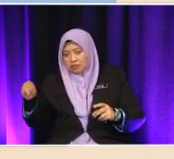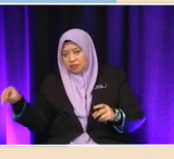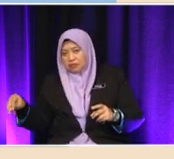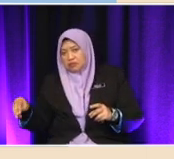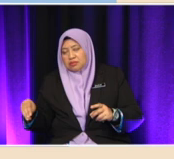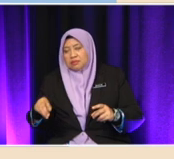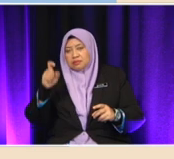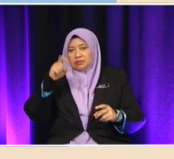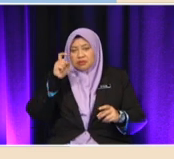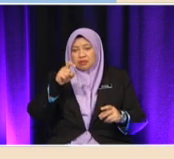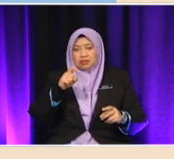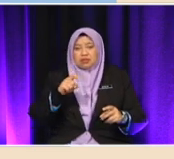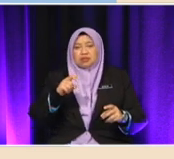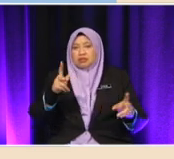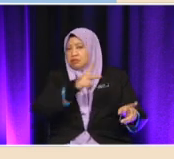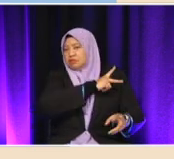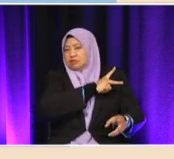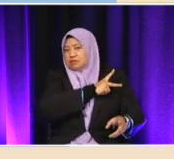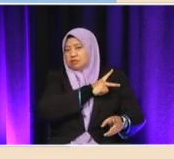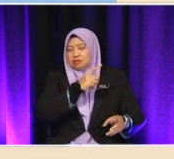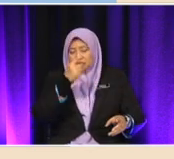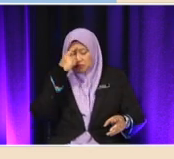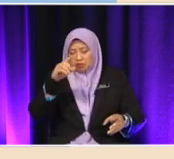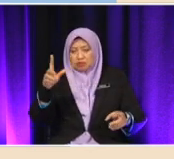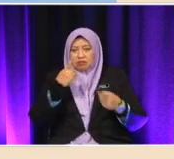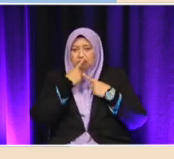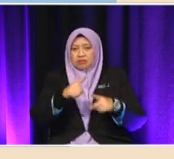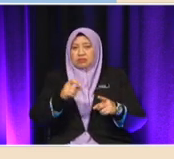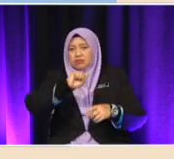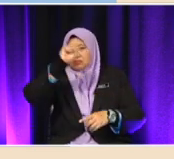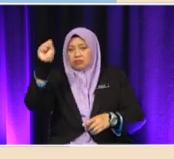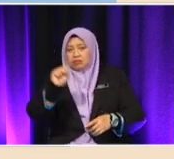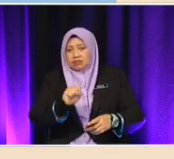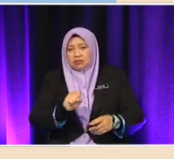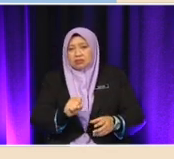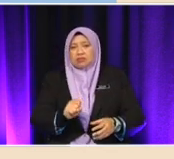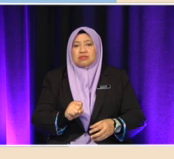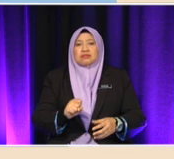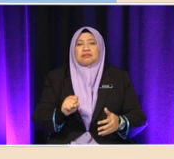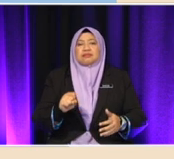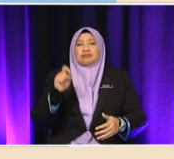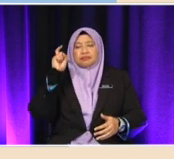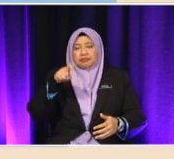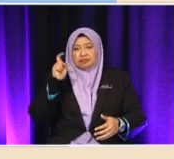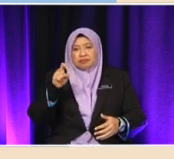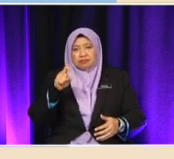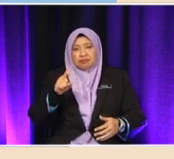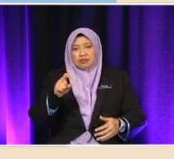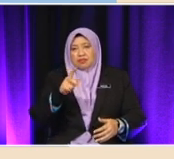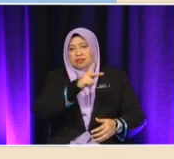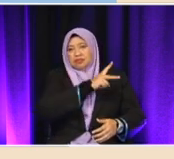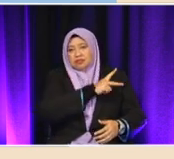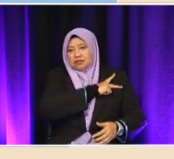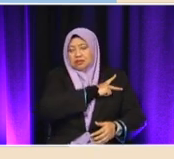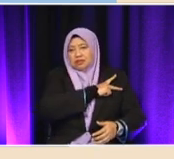murid-murid menguasai untuk menjawab soal alat yang pertama adalah mesti kuasai kata